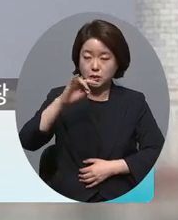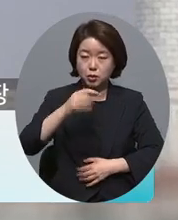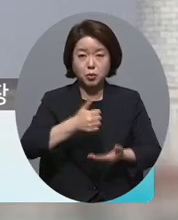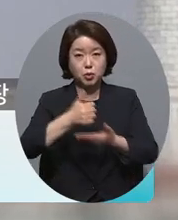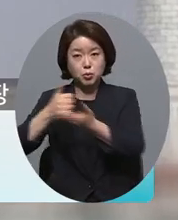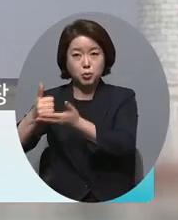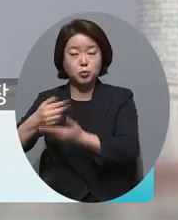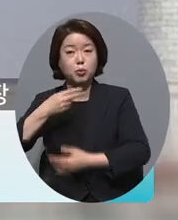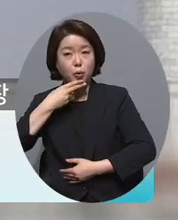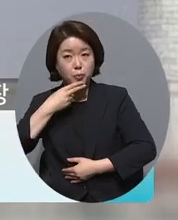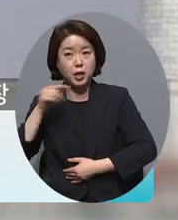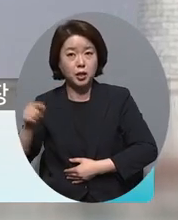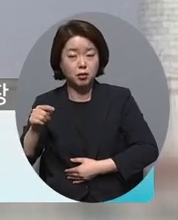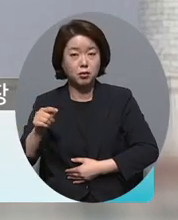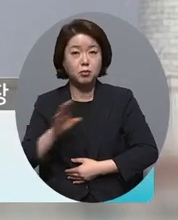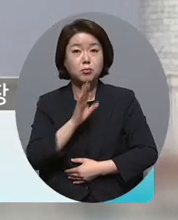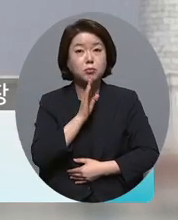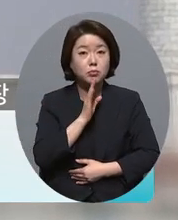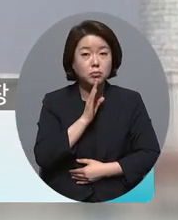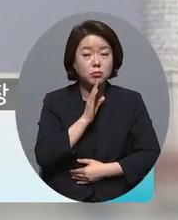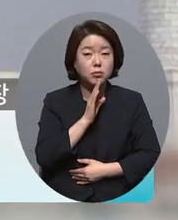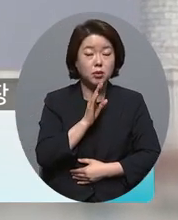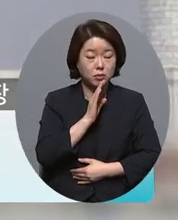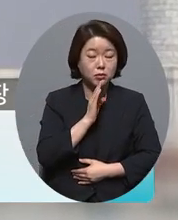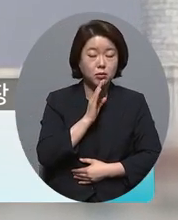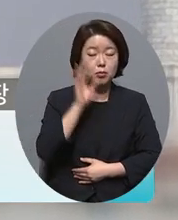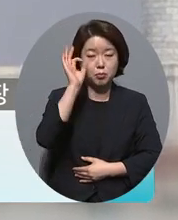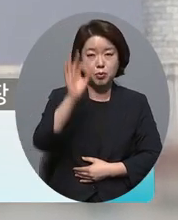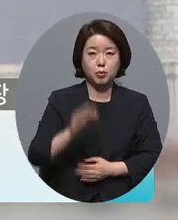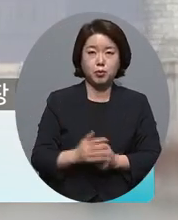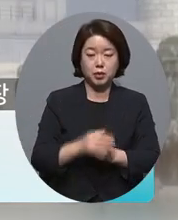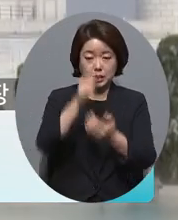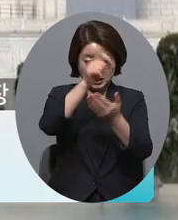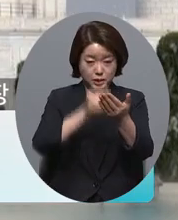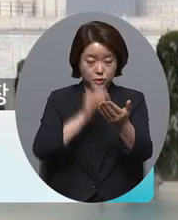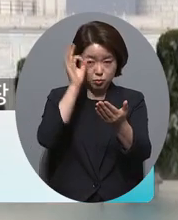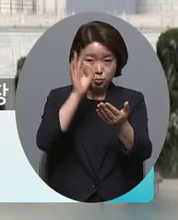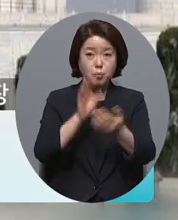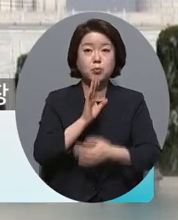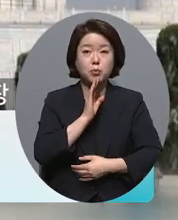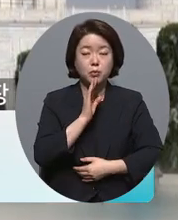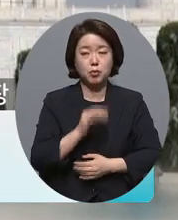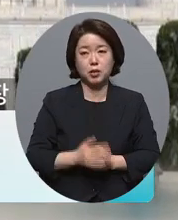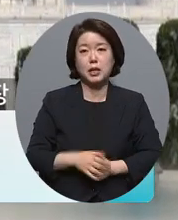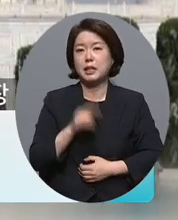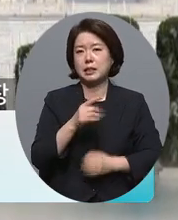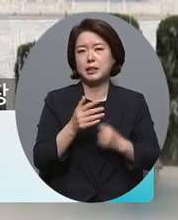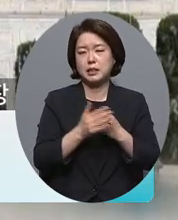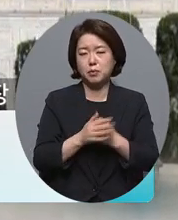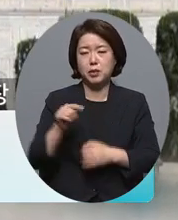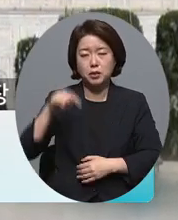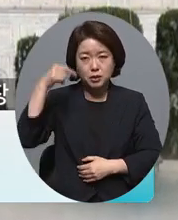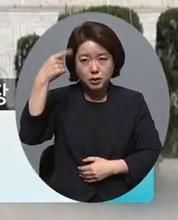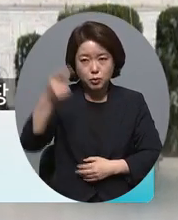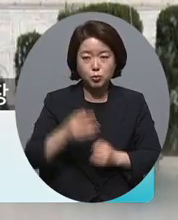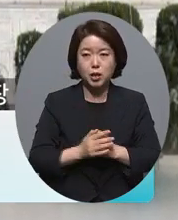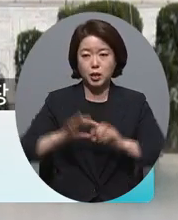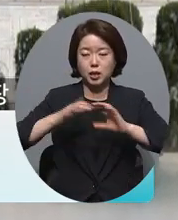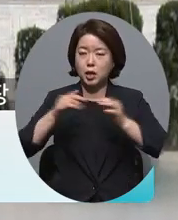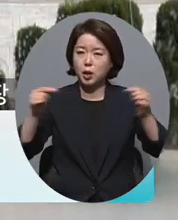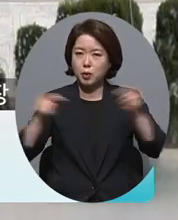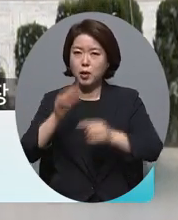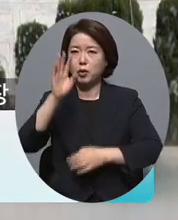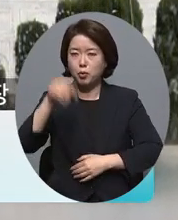초청을 안 했다는 건 사실이 아닌가요 그건 사실로 보여요 기록상으로 보면 그렇기 때문에 그 이후에 우리 외교부가